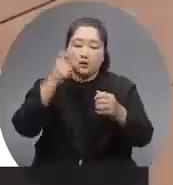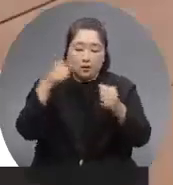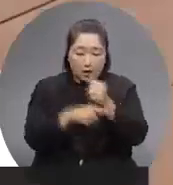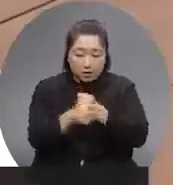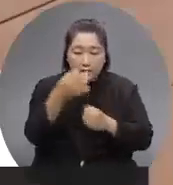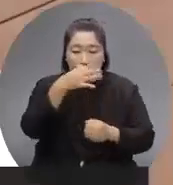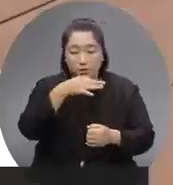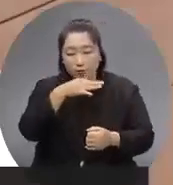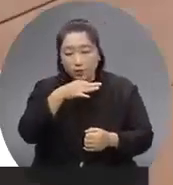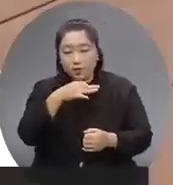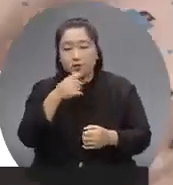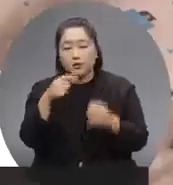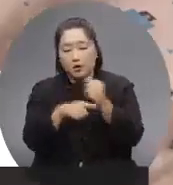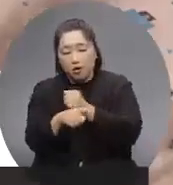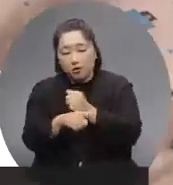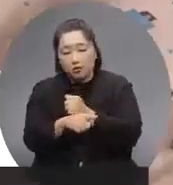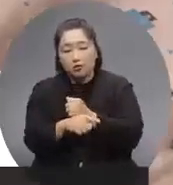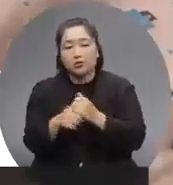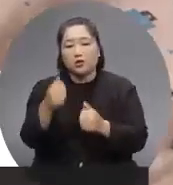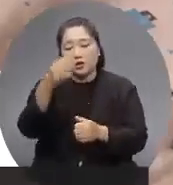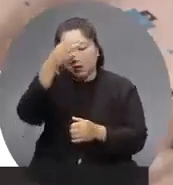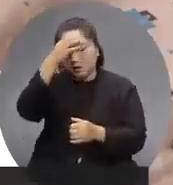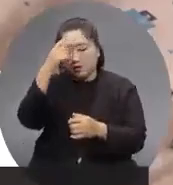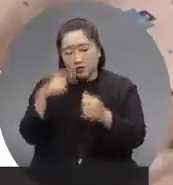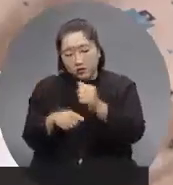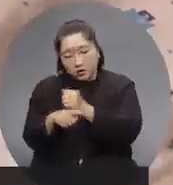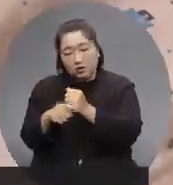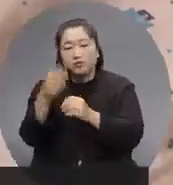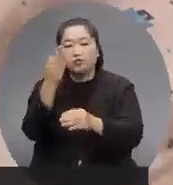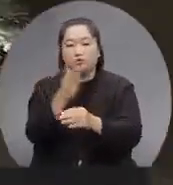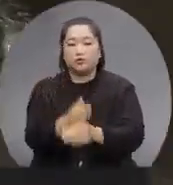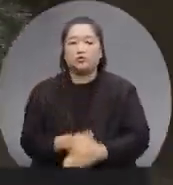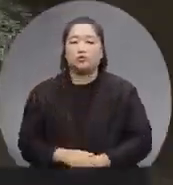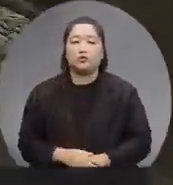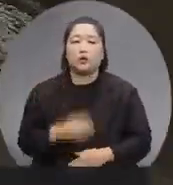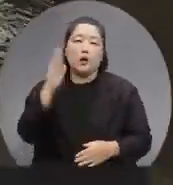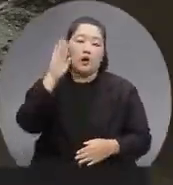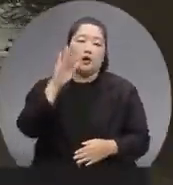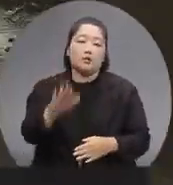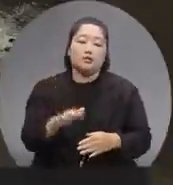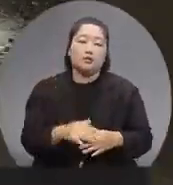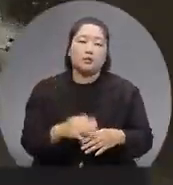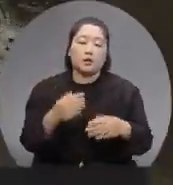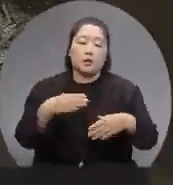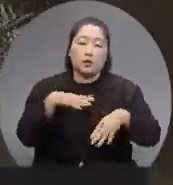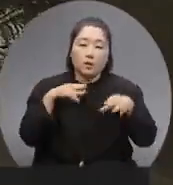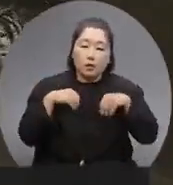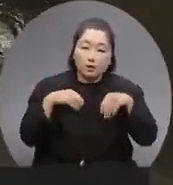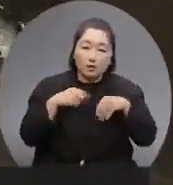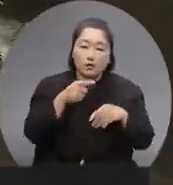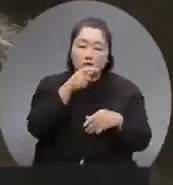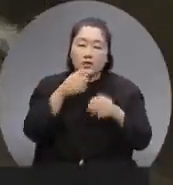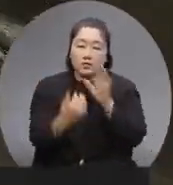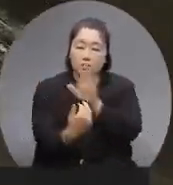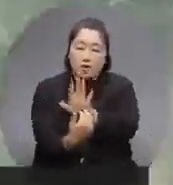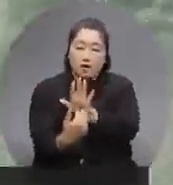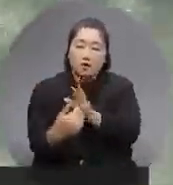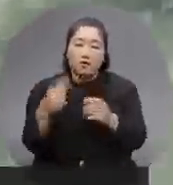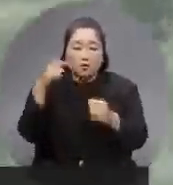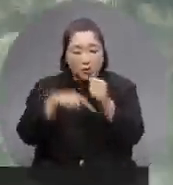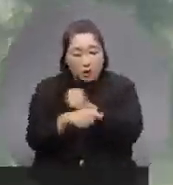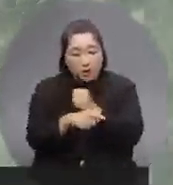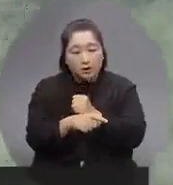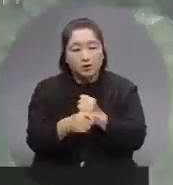규명과 실용화를 위한 기술 개발 연구를 벌이고 있습니다. 향후 온천수의 피부 등 면역 증진을 과학적으로